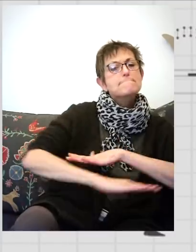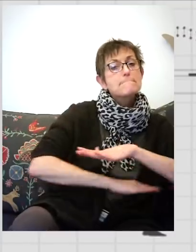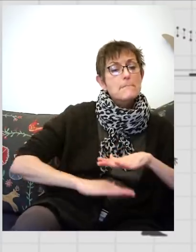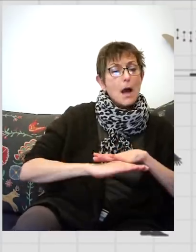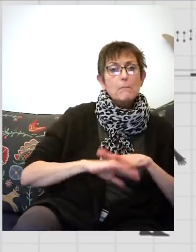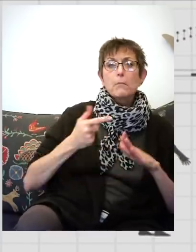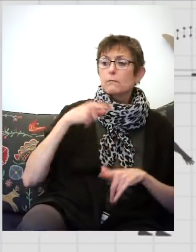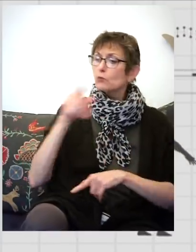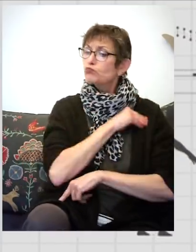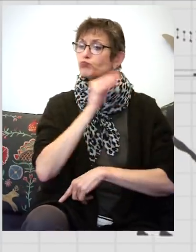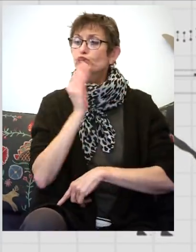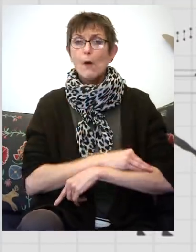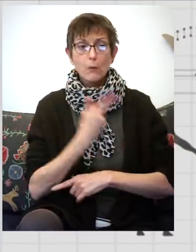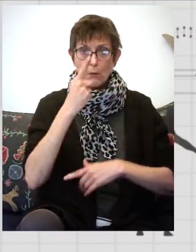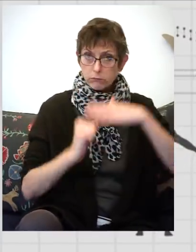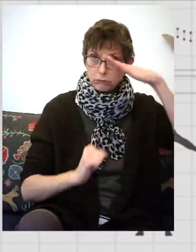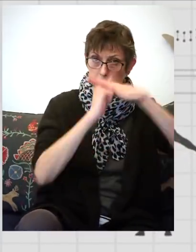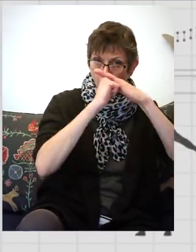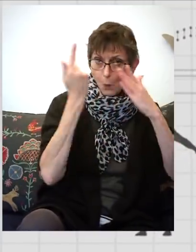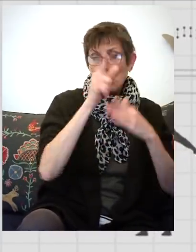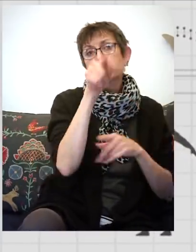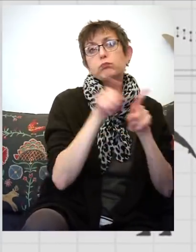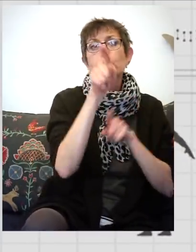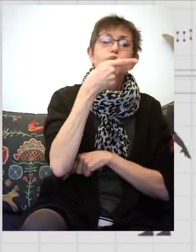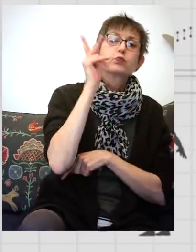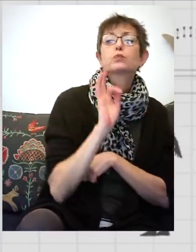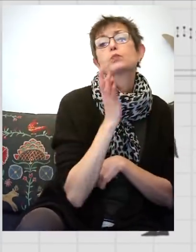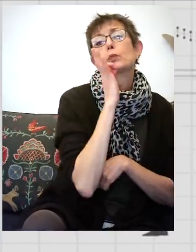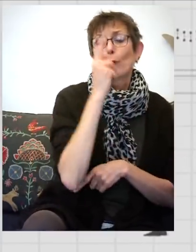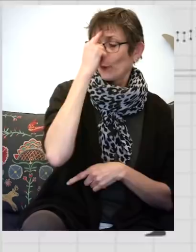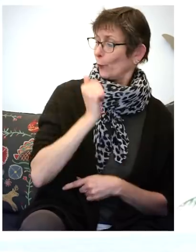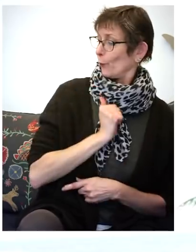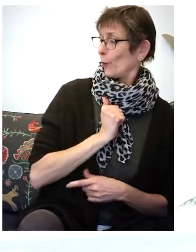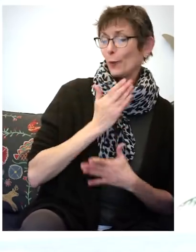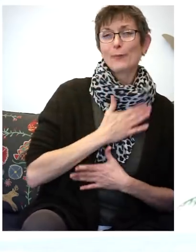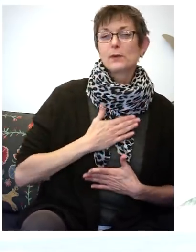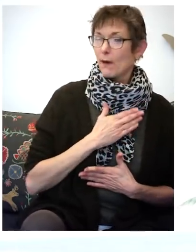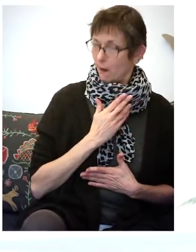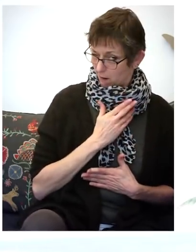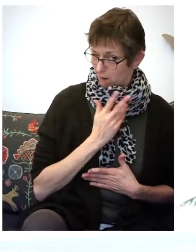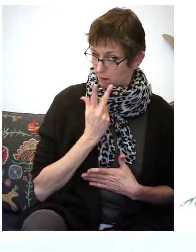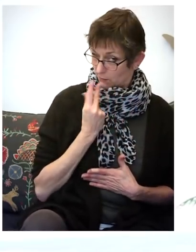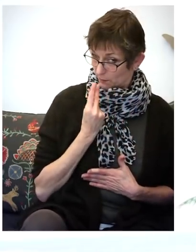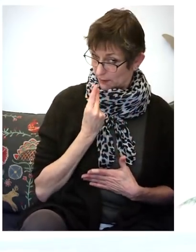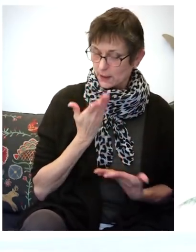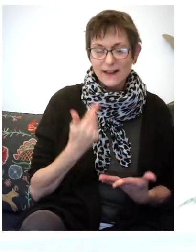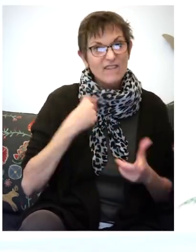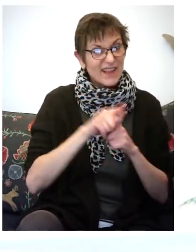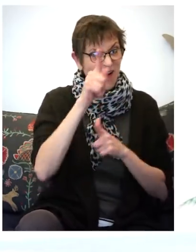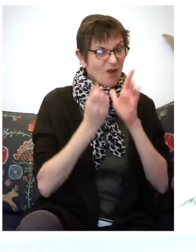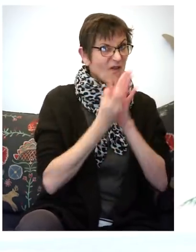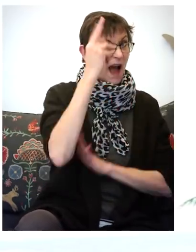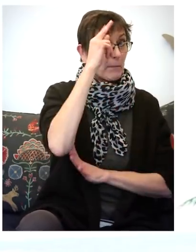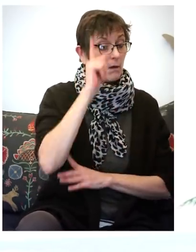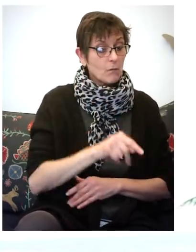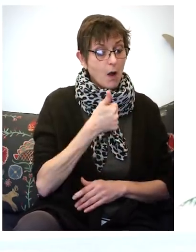Maslow. Alors que le deuxième besoin, celui de faire du sport, comble plutôt un besoin de réalisation de soi. Est-ce que vous voyez où je veux en venir? En plus d'avoir une nouvelle habitude,